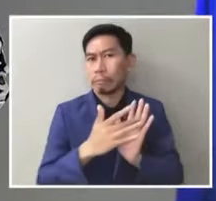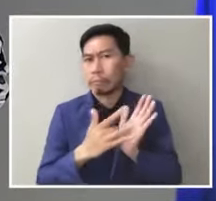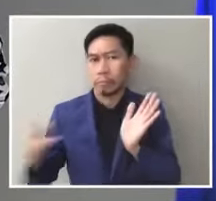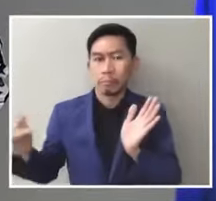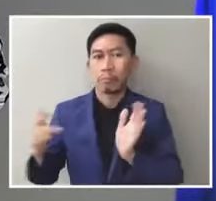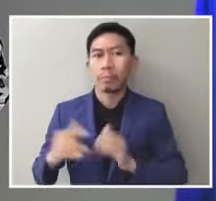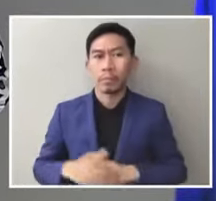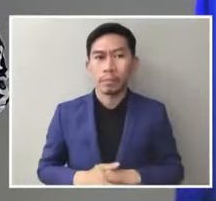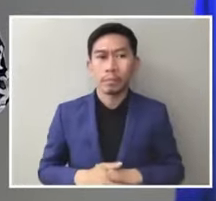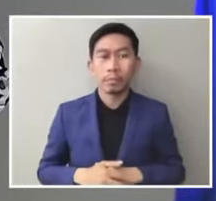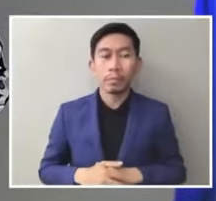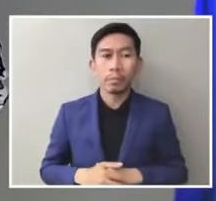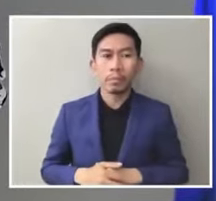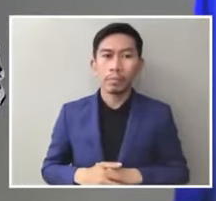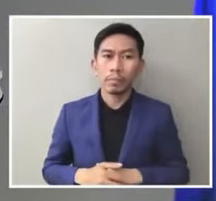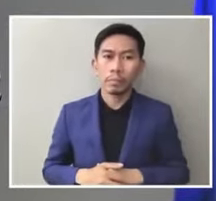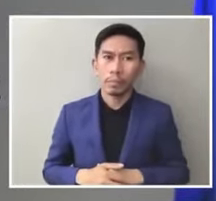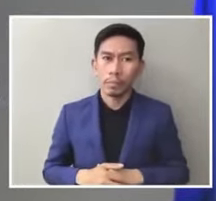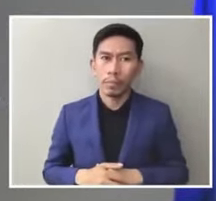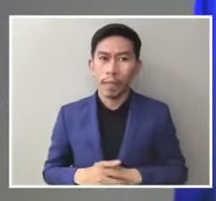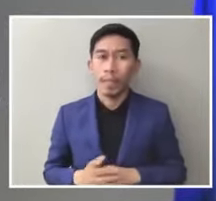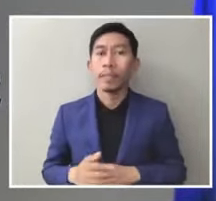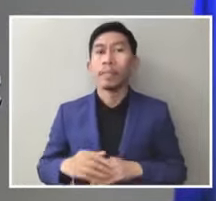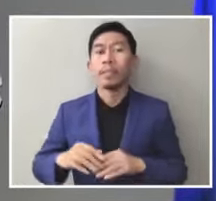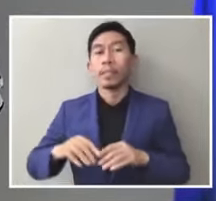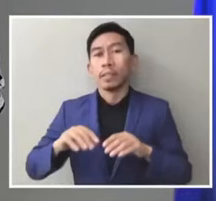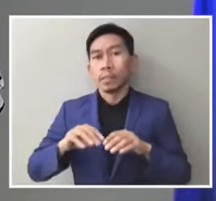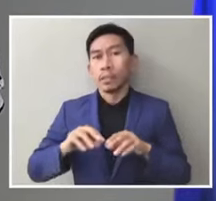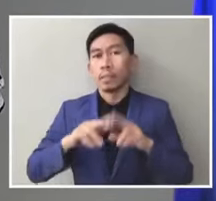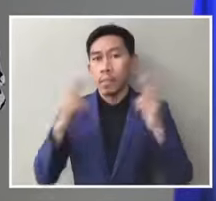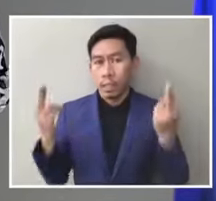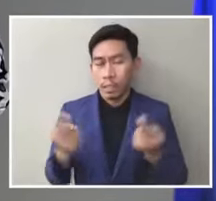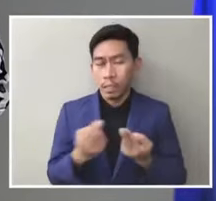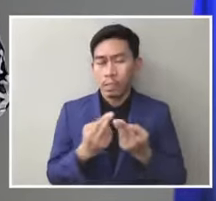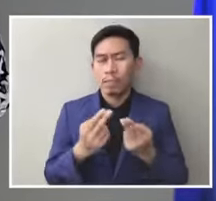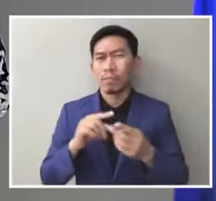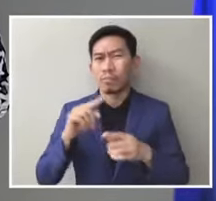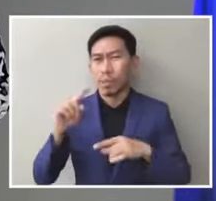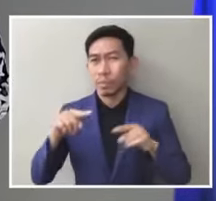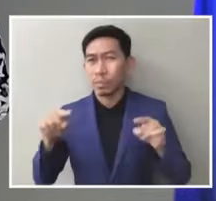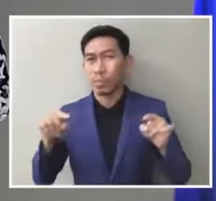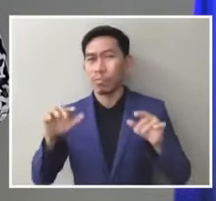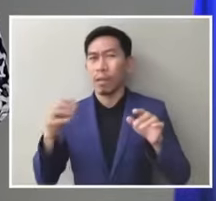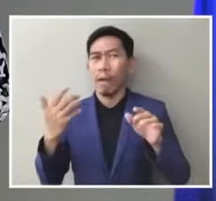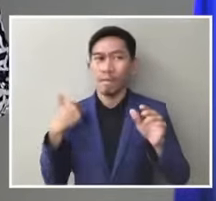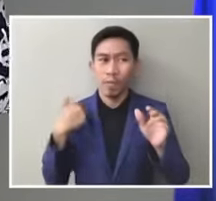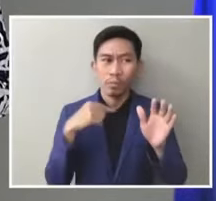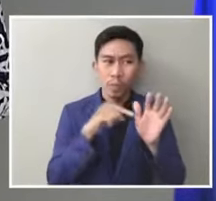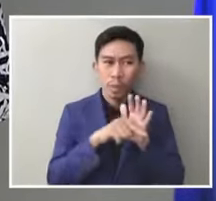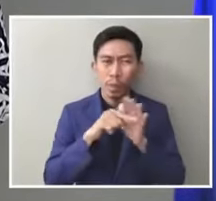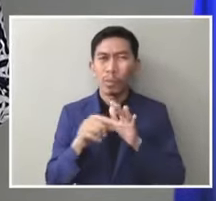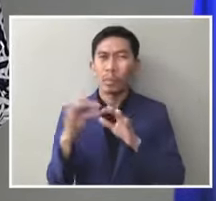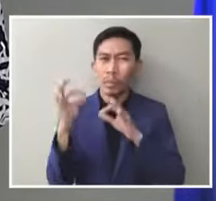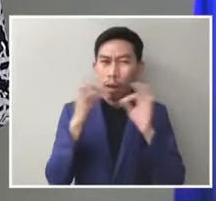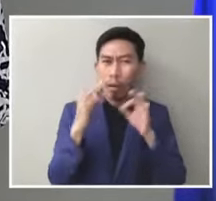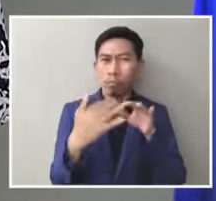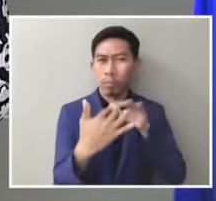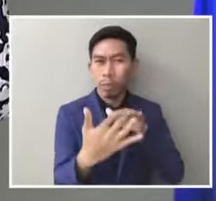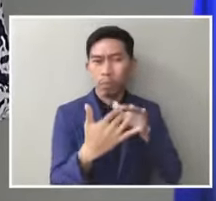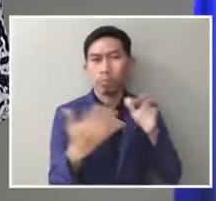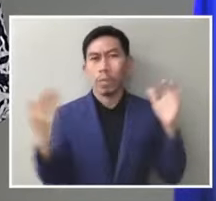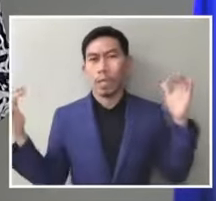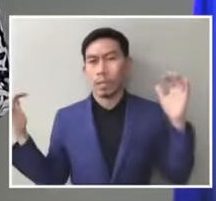Muling nagtipon-tipon ang mga kamag-anak ng mga napatay sa drug war sa Payatas, Quezon City para sa